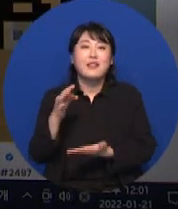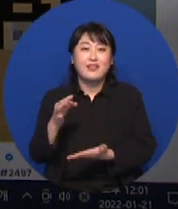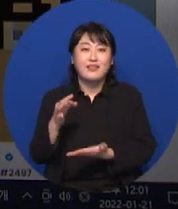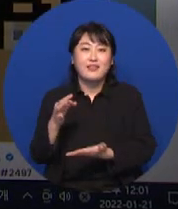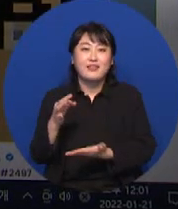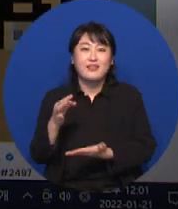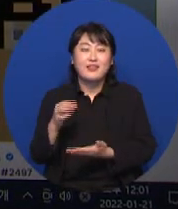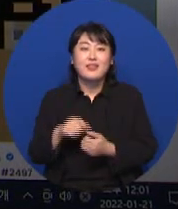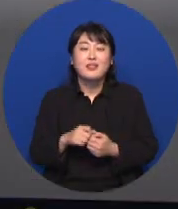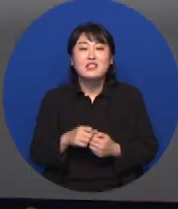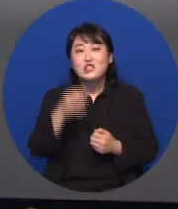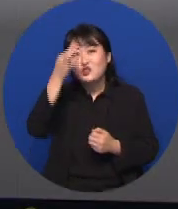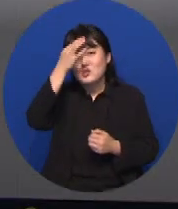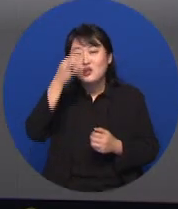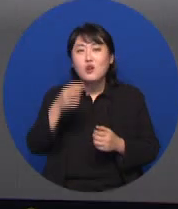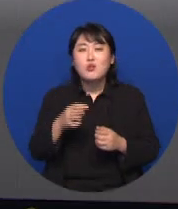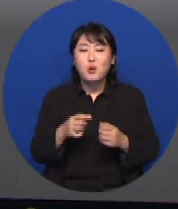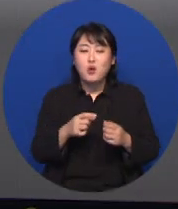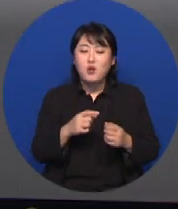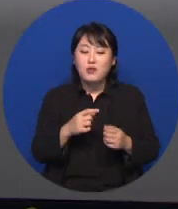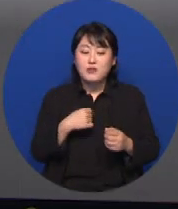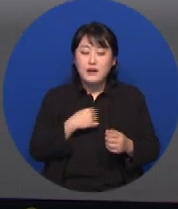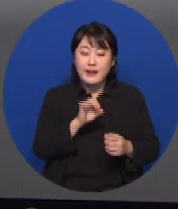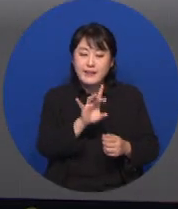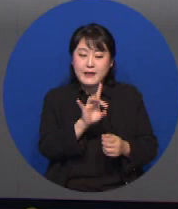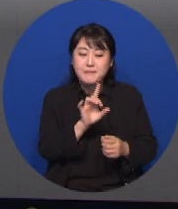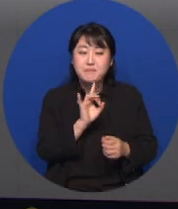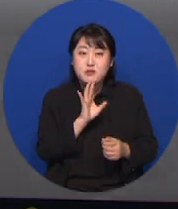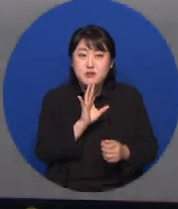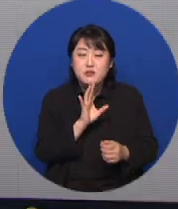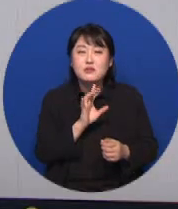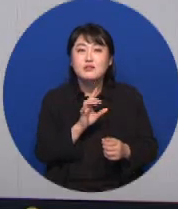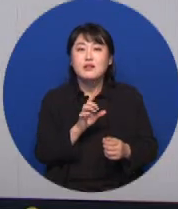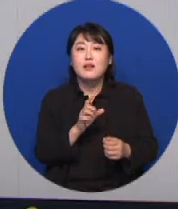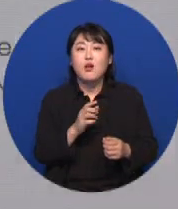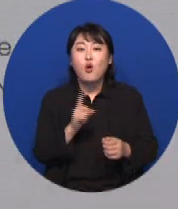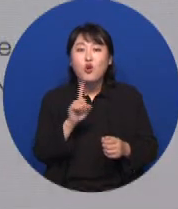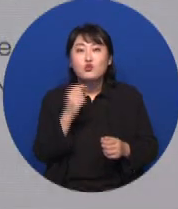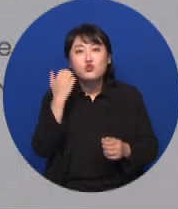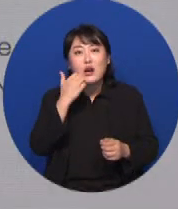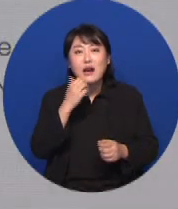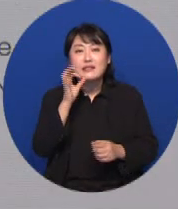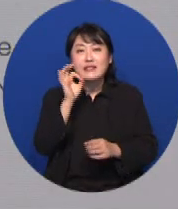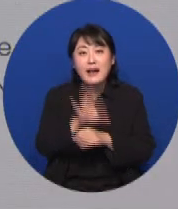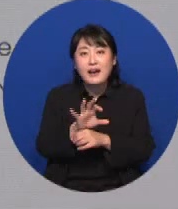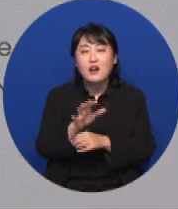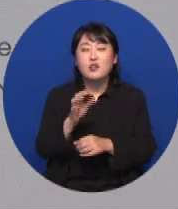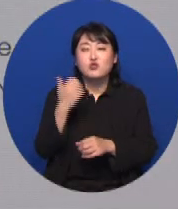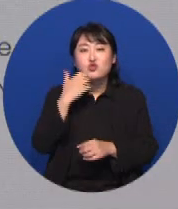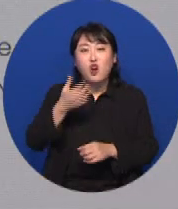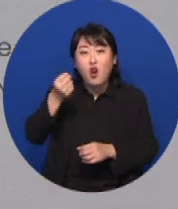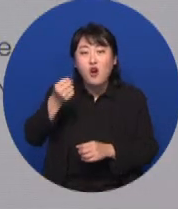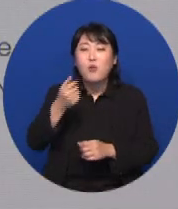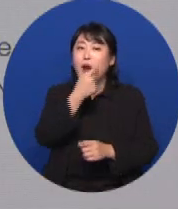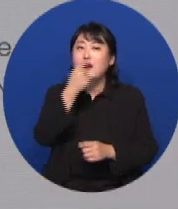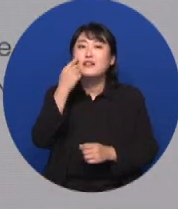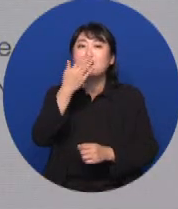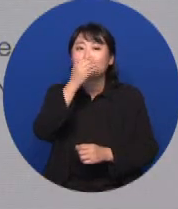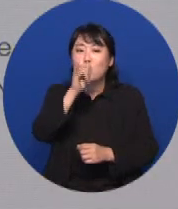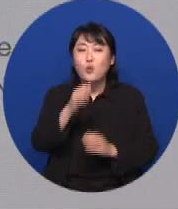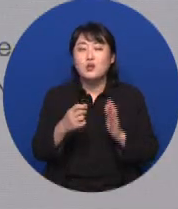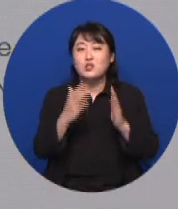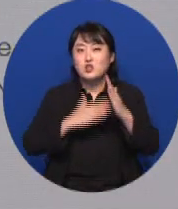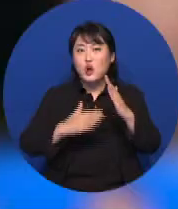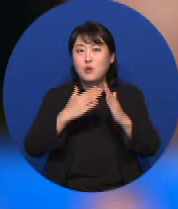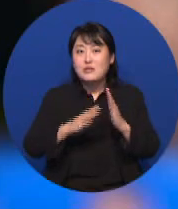체인 기술 등을 적용해 고유성과 희소성 을 부여하는 방식인데 구매자들이 소유권 추적과 정품 여부를 확인할 수 있는게